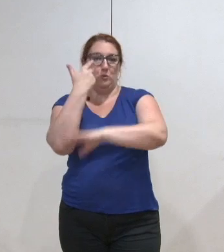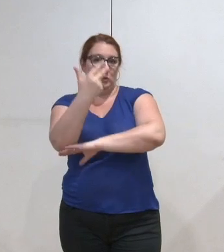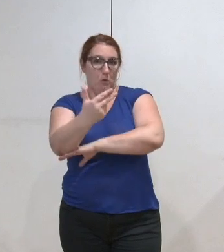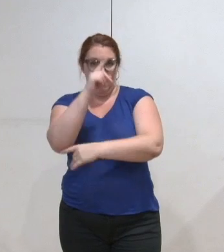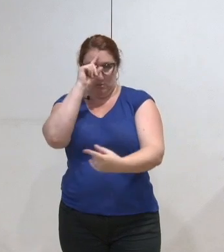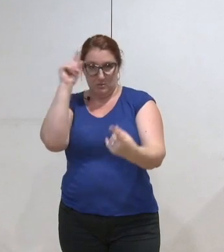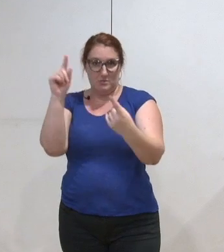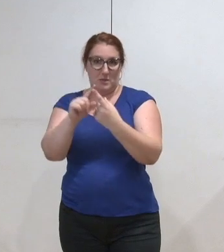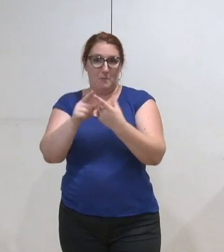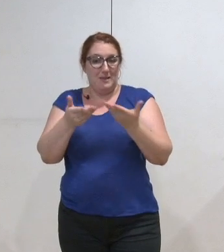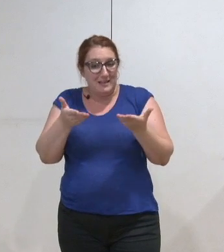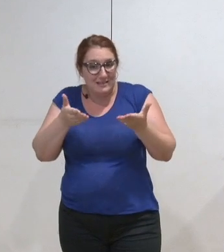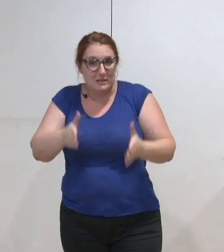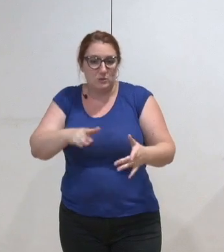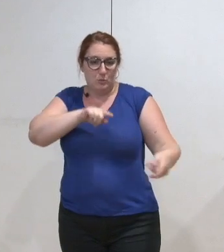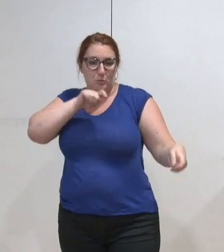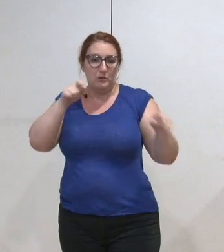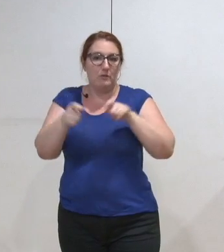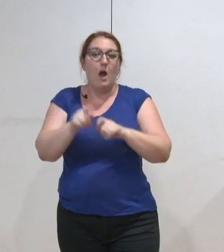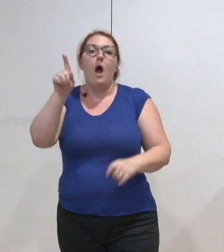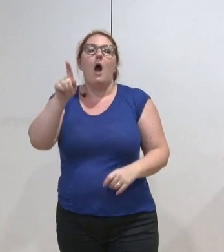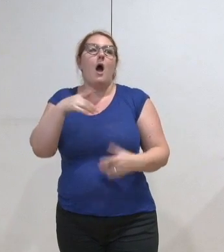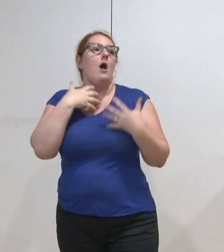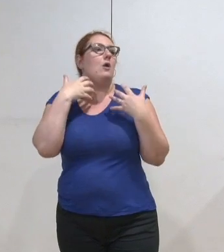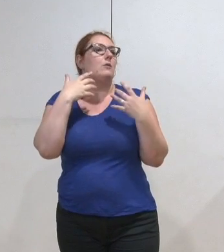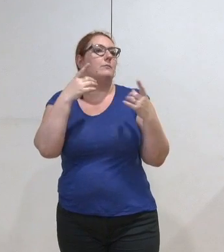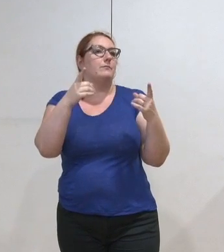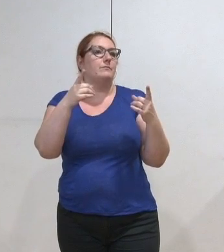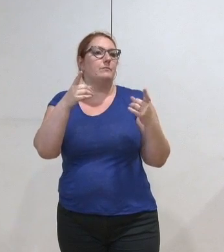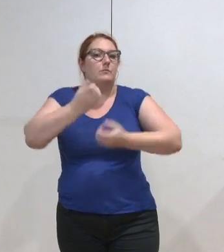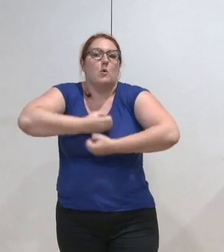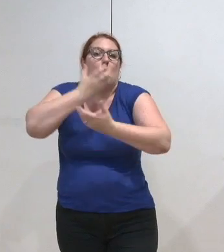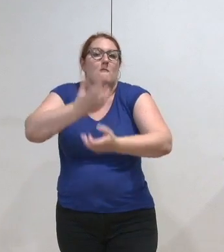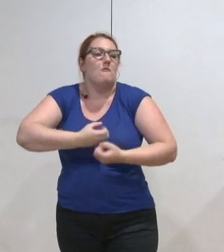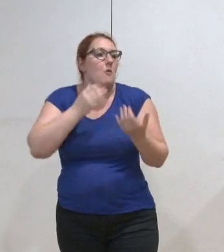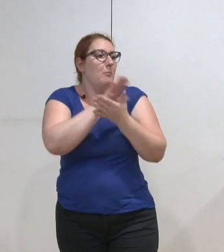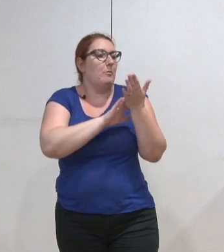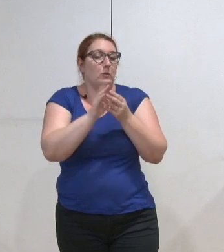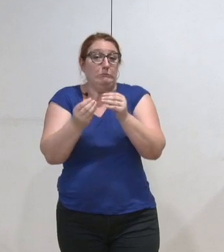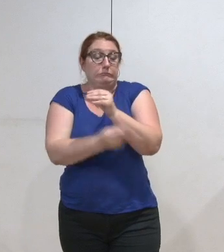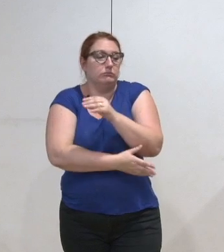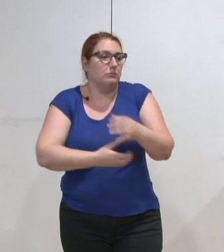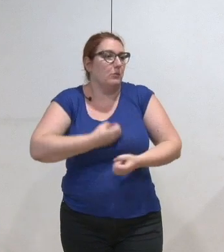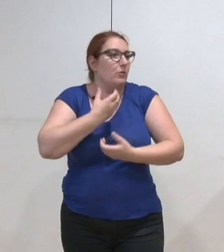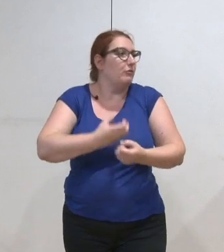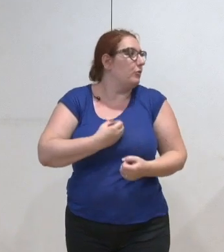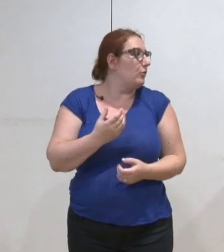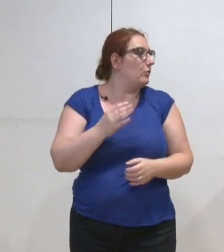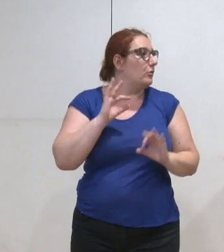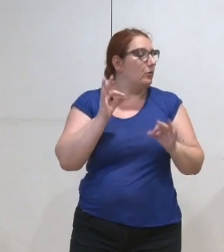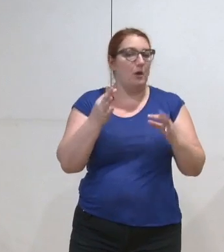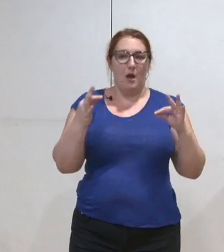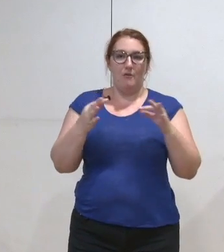porte sur la décision modificative ah le vœux pardon excusez-moi je suis en train de zapper le vœux donc sur le